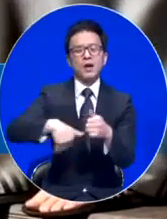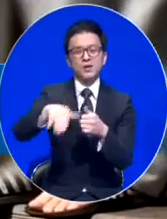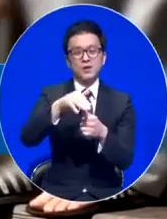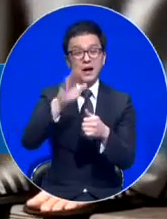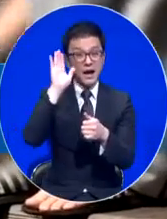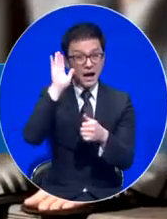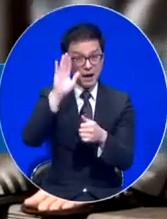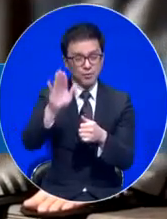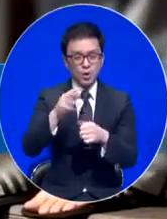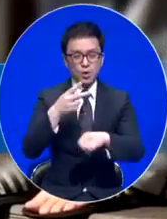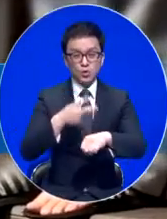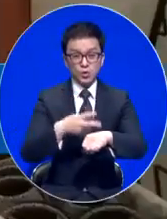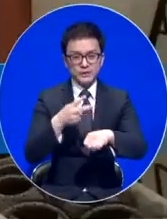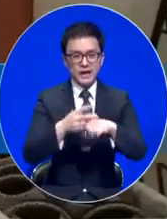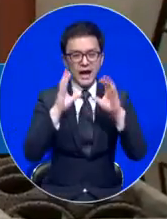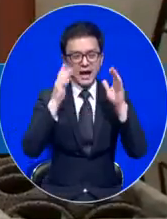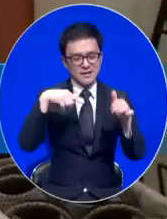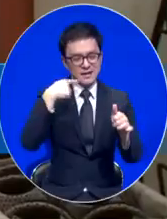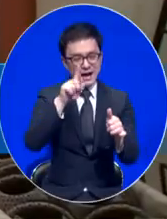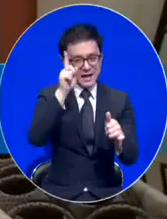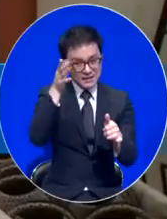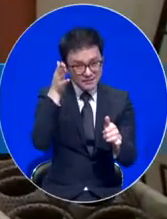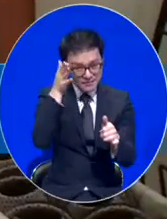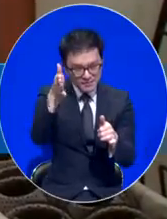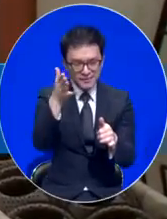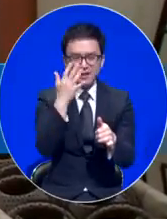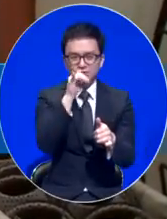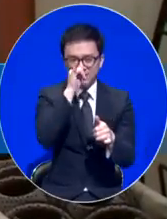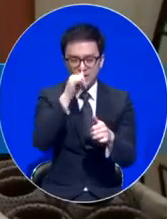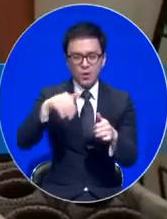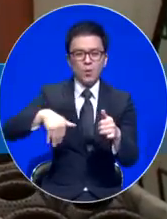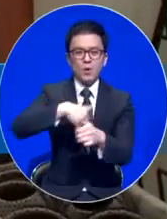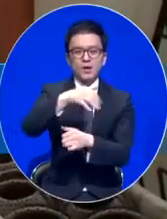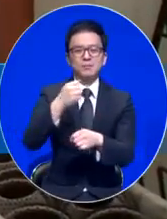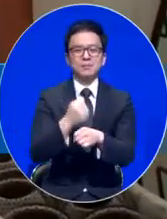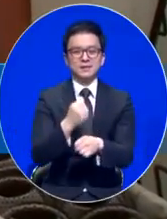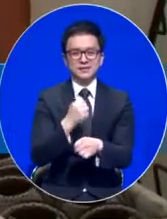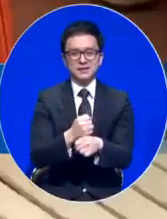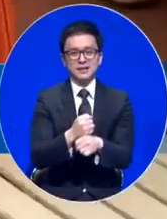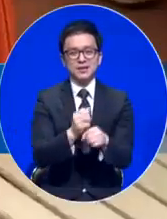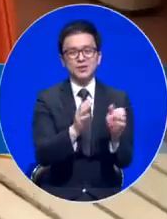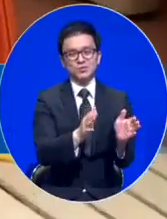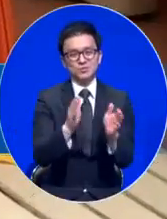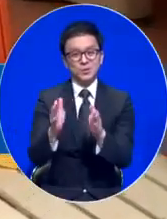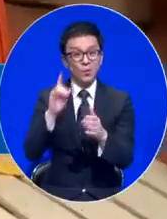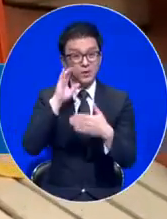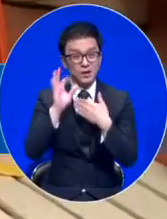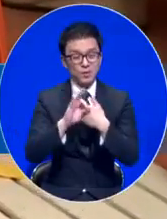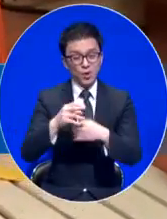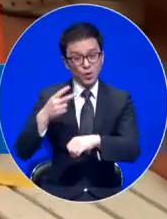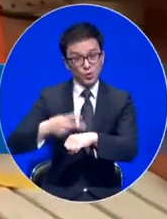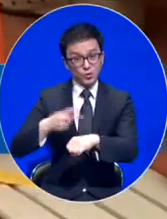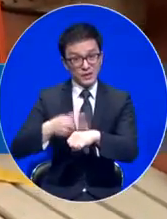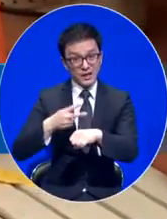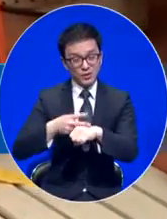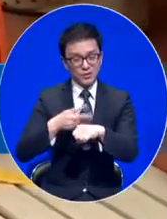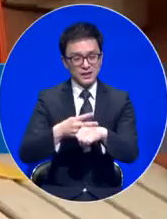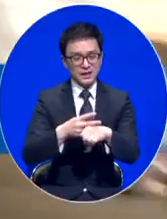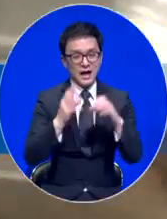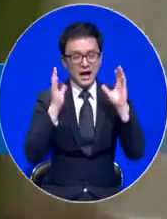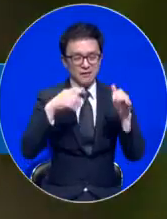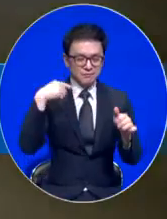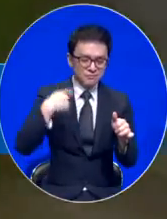근무 환경을 조성하는 데 힘쓰기로 했습니다. 어린이집에서 보육교사가 필요 이상으로 과도하게 작성하는 다양한